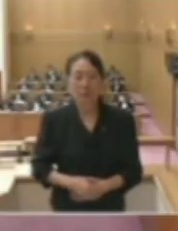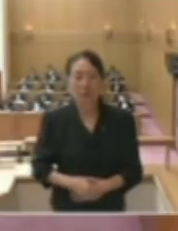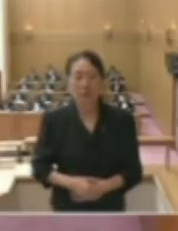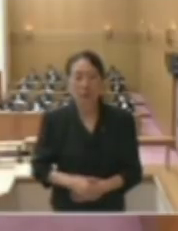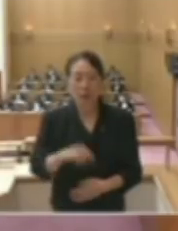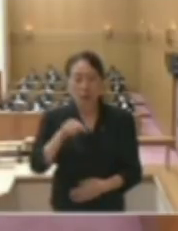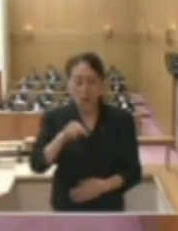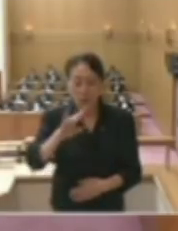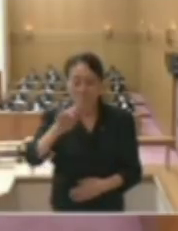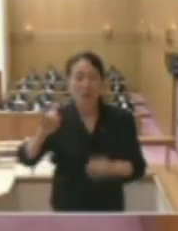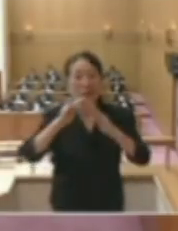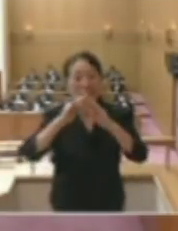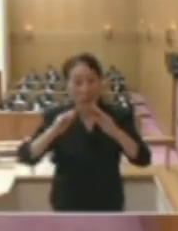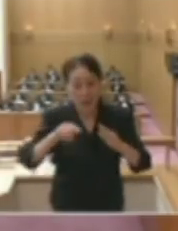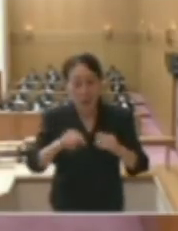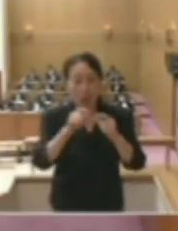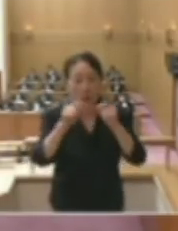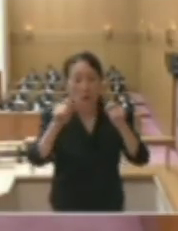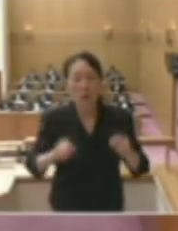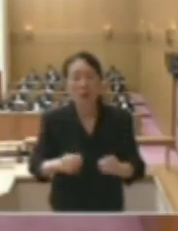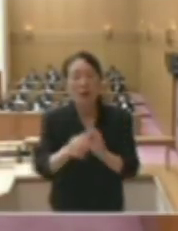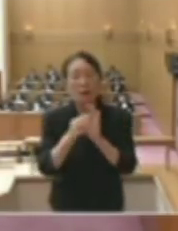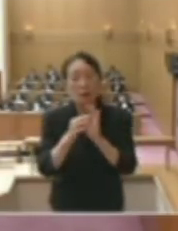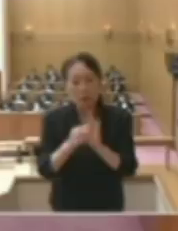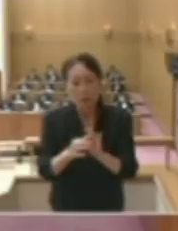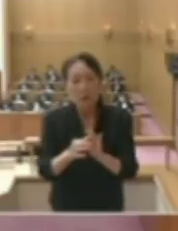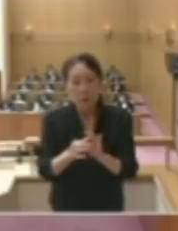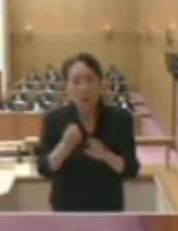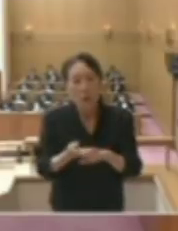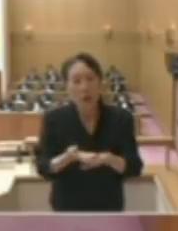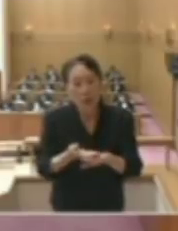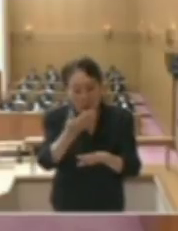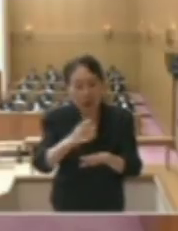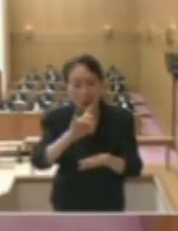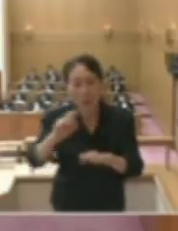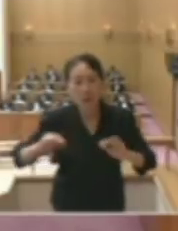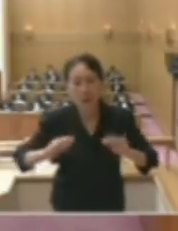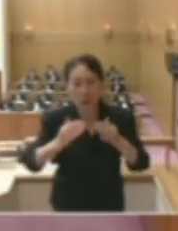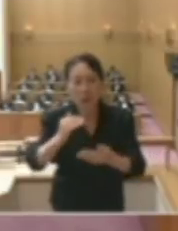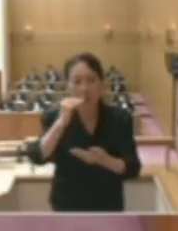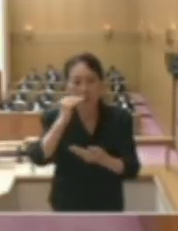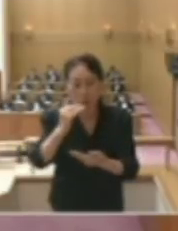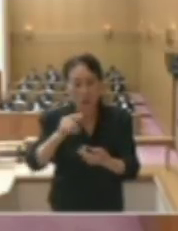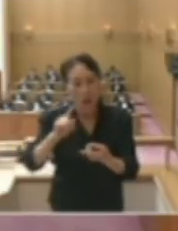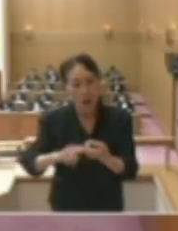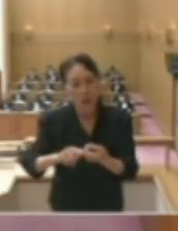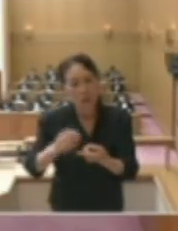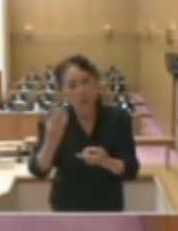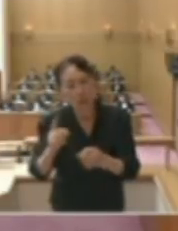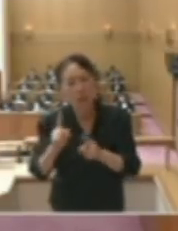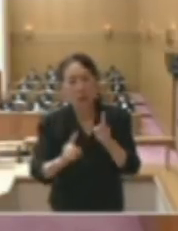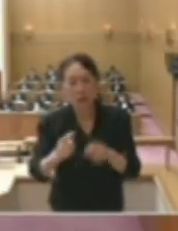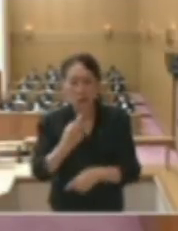この議会でこの問題についてこれ以上議論することが果たしてふさわしいのかどうか、私は疑